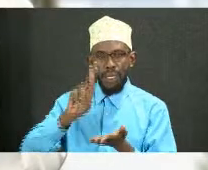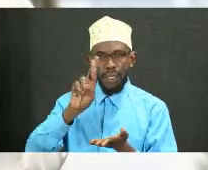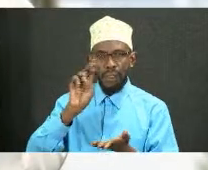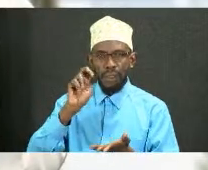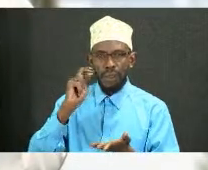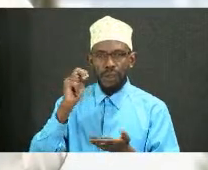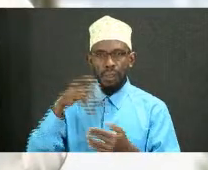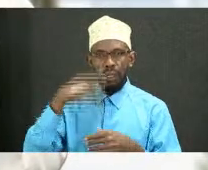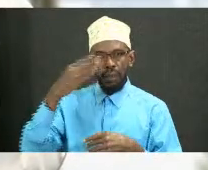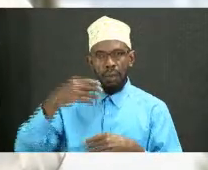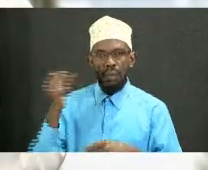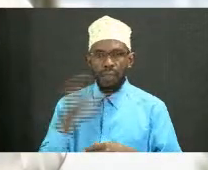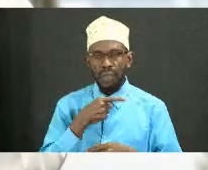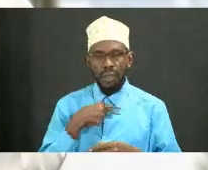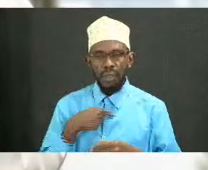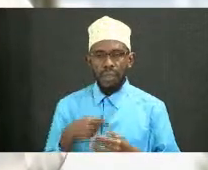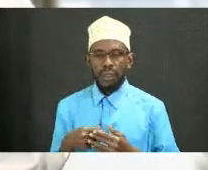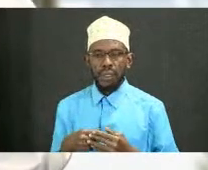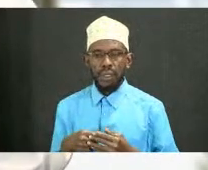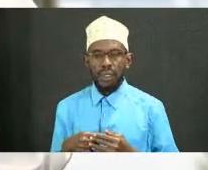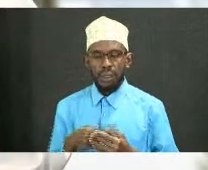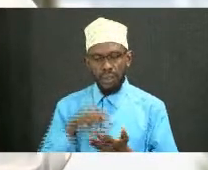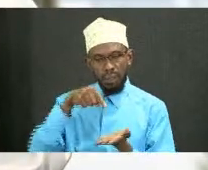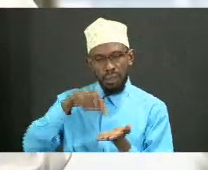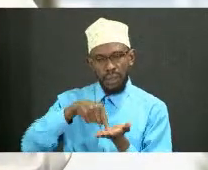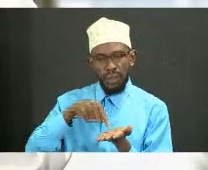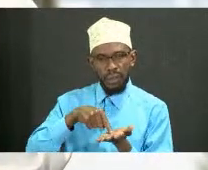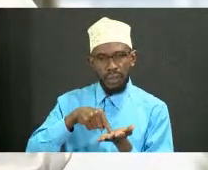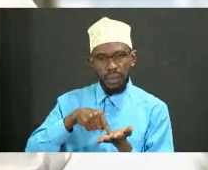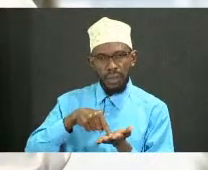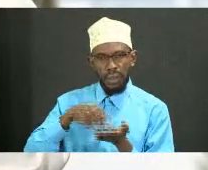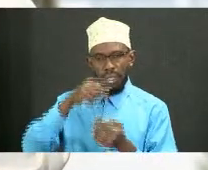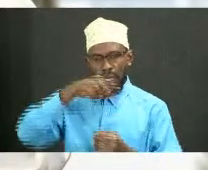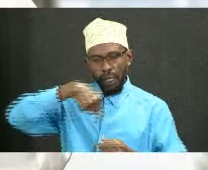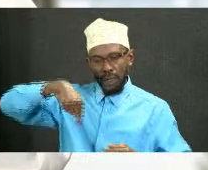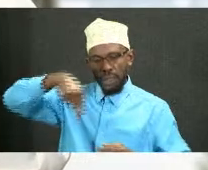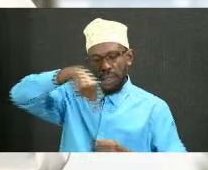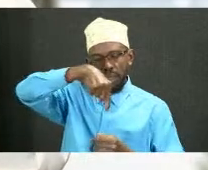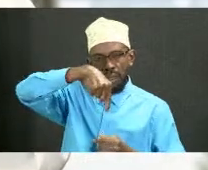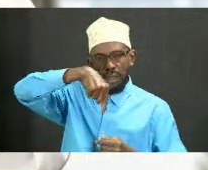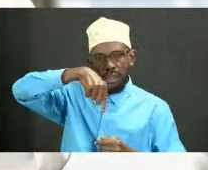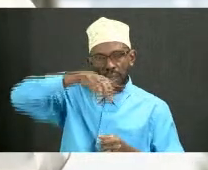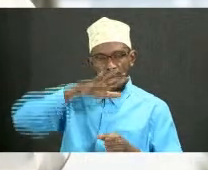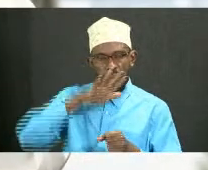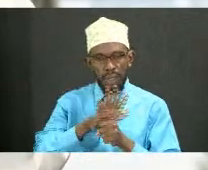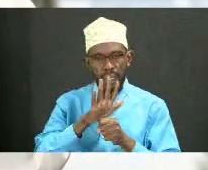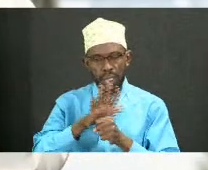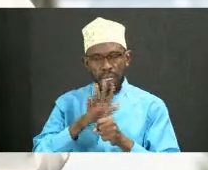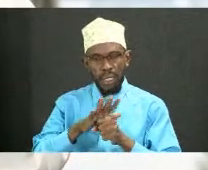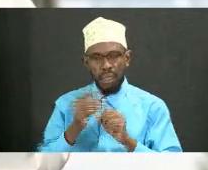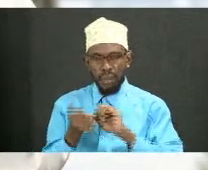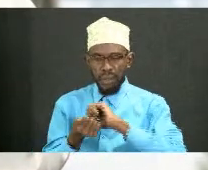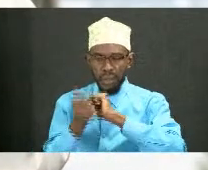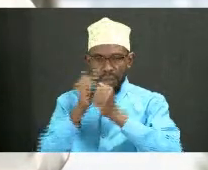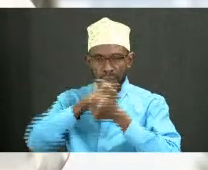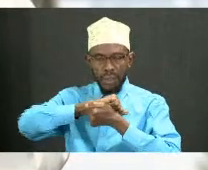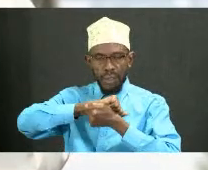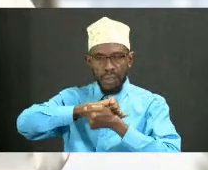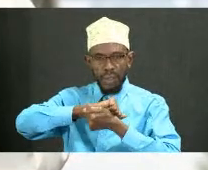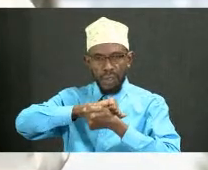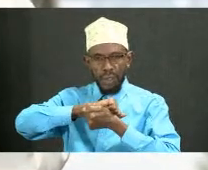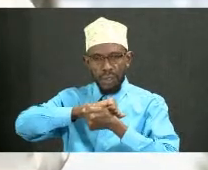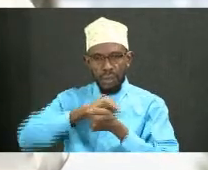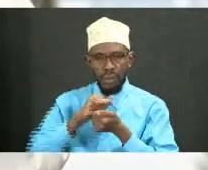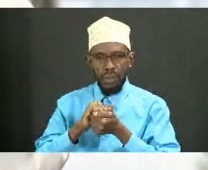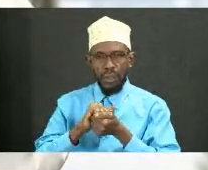inakupa kodi kila mwezi, hii ndio investment. Kwa hivyo sisi assets kwetu mara nyingi zimebadilika. Asset